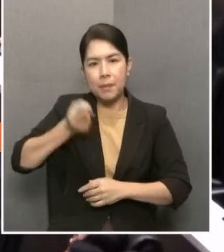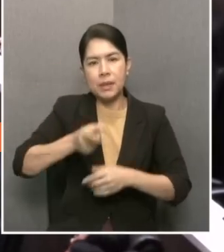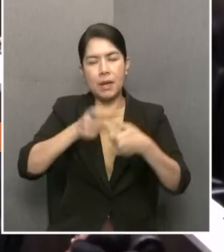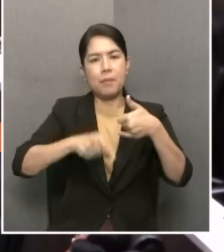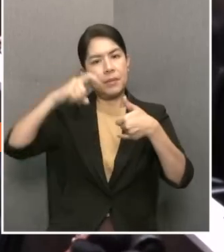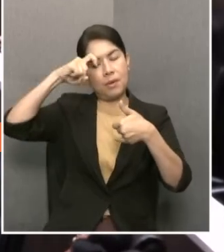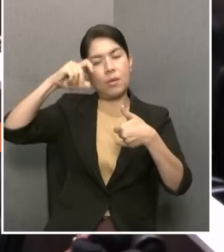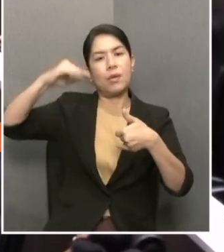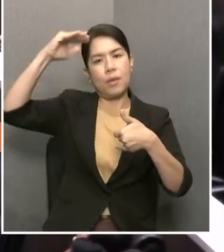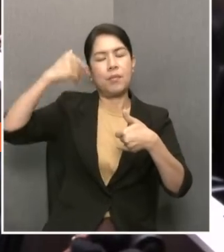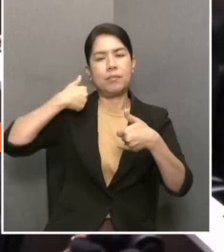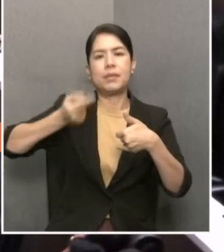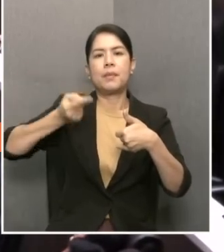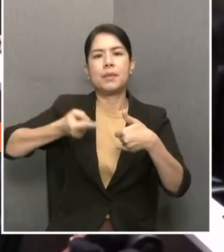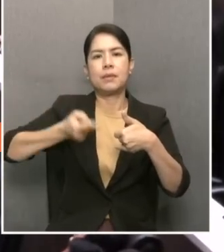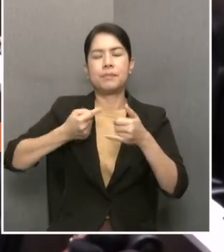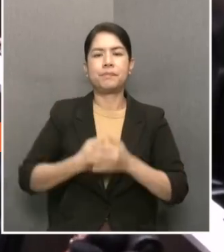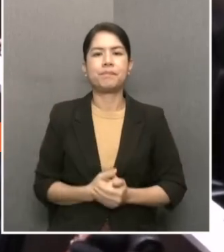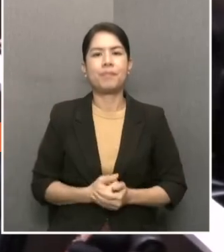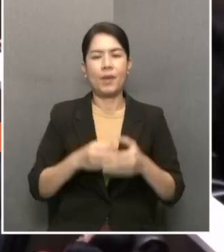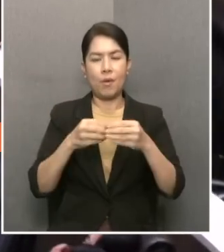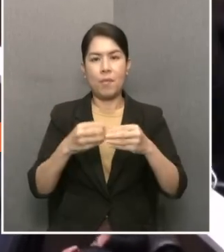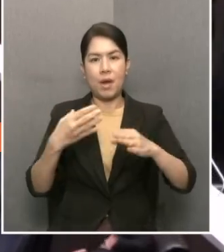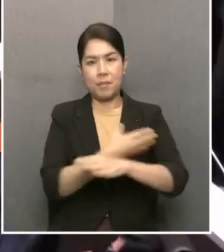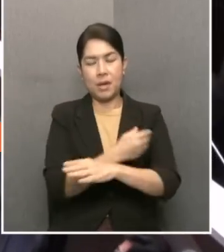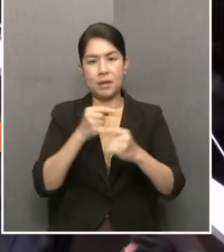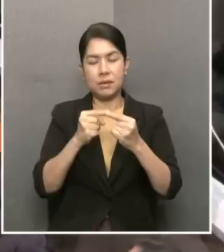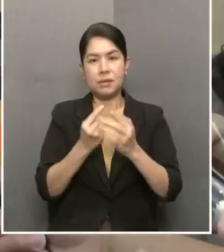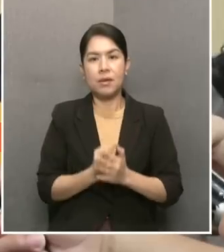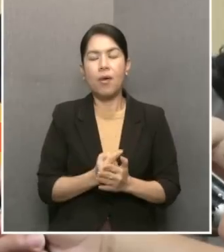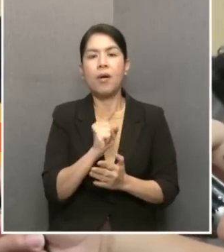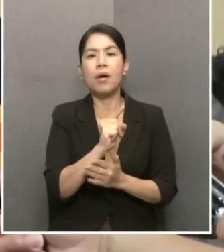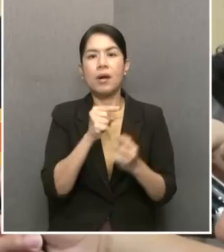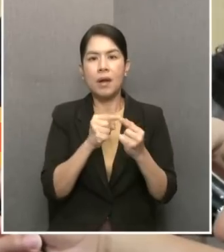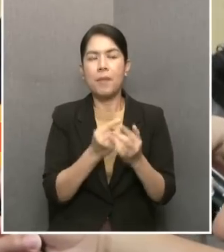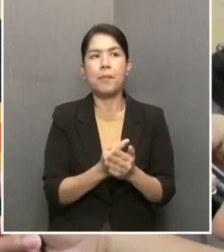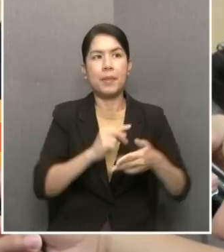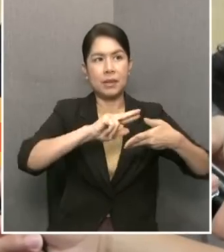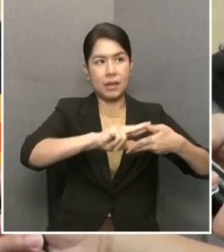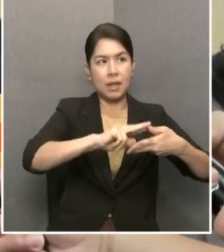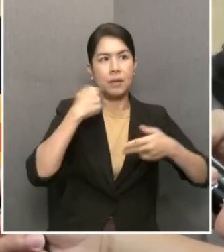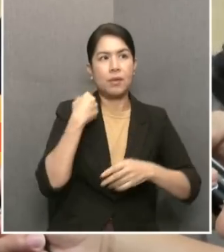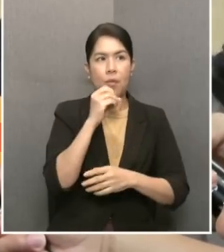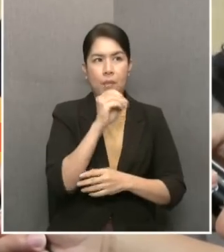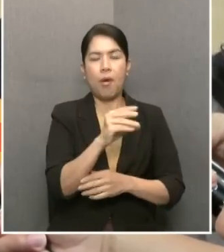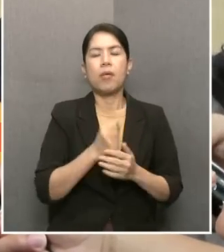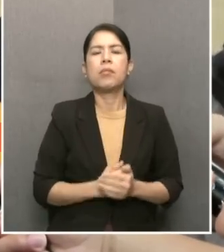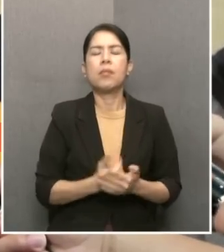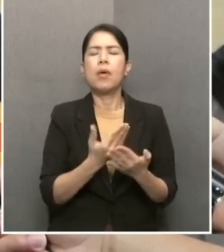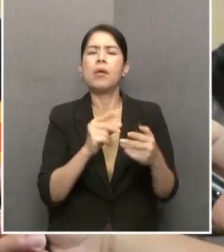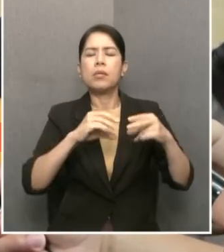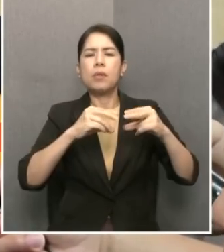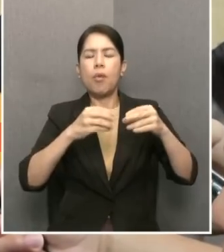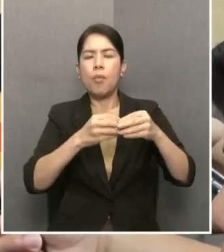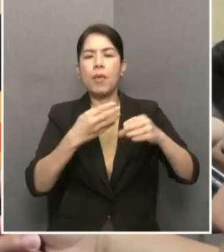นอนค่ะในขณะที่พรรคพลังประชารัฐโดยนายไผ่ลิกกรรมการบริหารพรรคก็ยืนยันคำพูดเดิมนะคะ